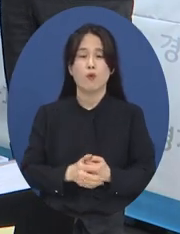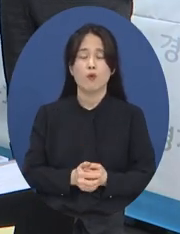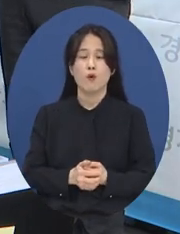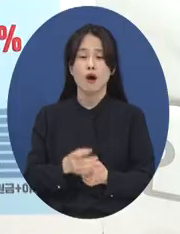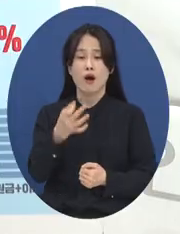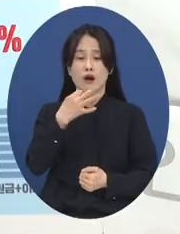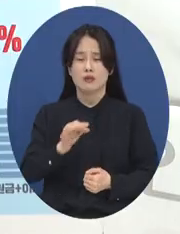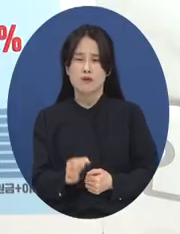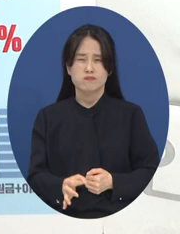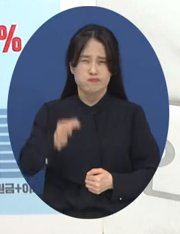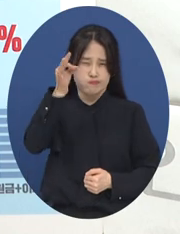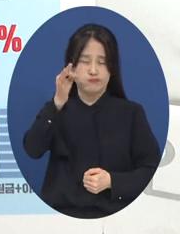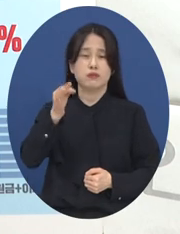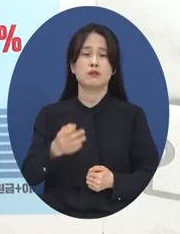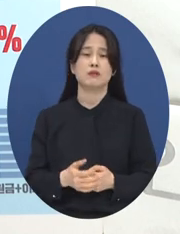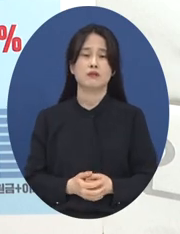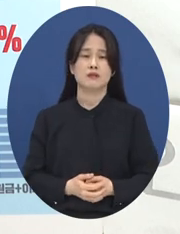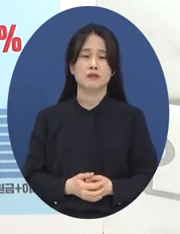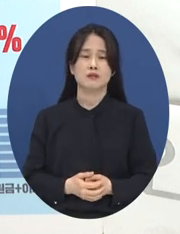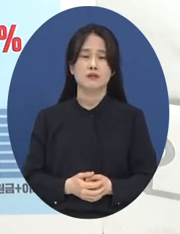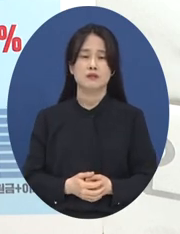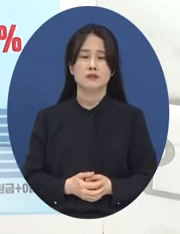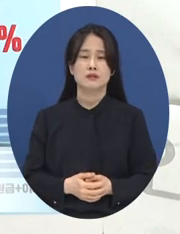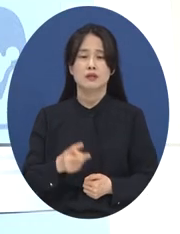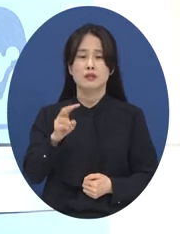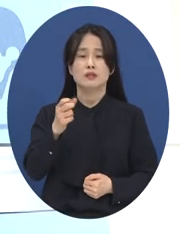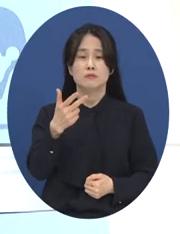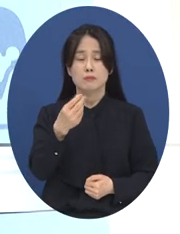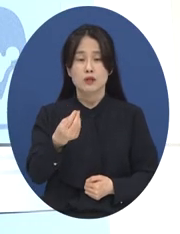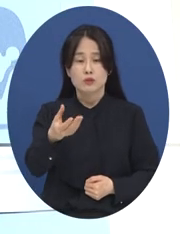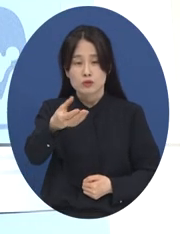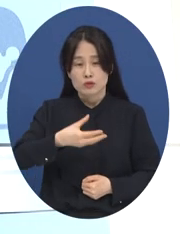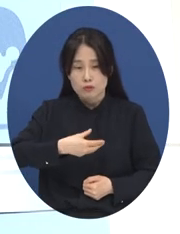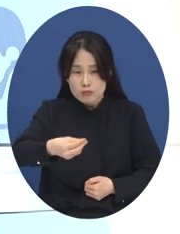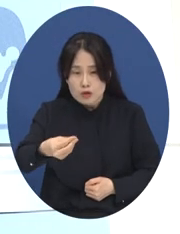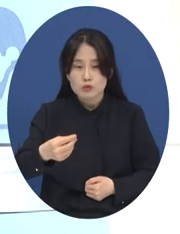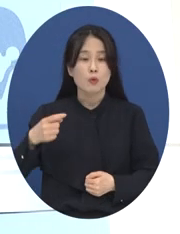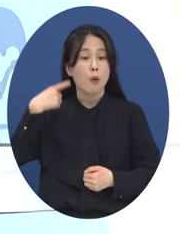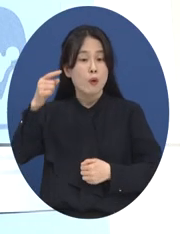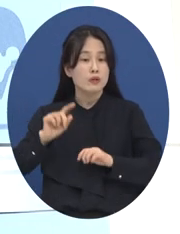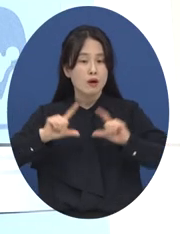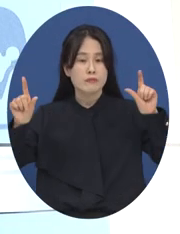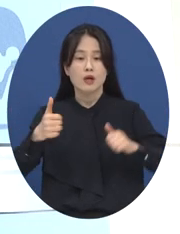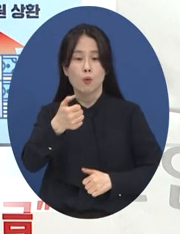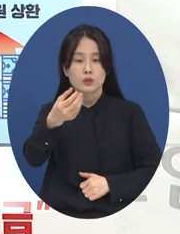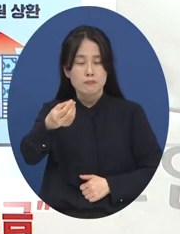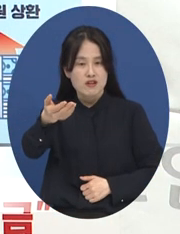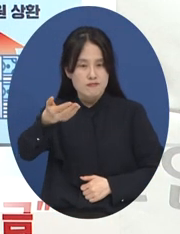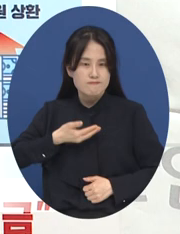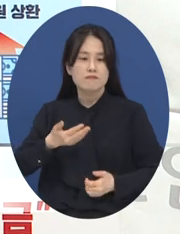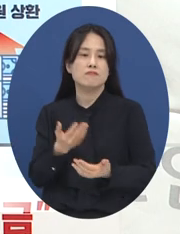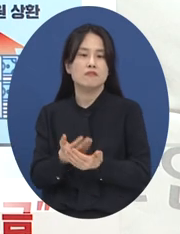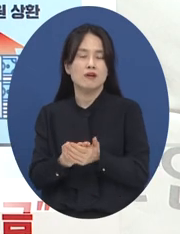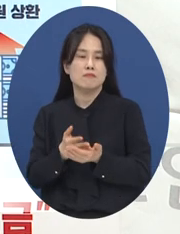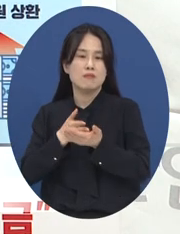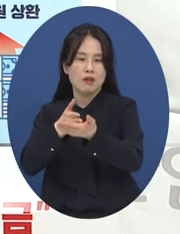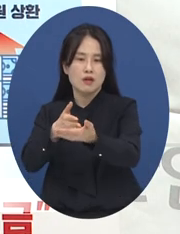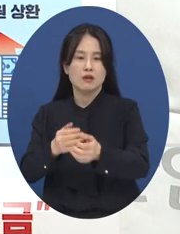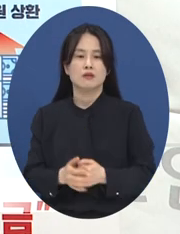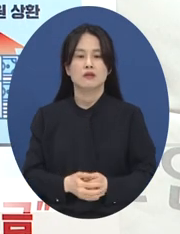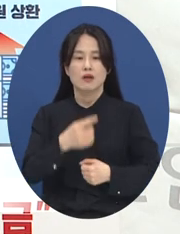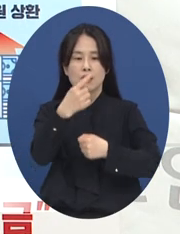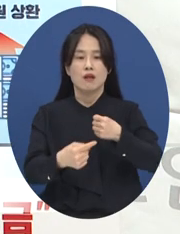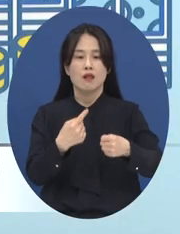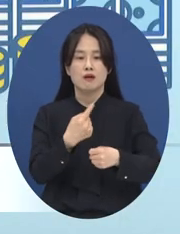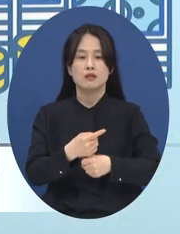훌쩍 넘긴 살인적인 이자율입니다. 27만 원을 대출해주고 바로 다음 날 50만 원을 받아내기도 했는데 연 이자율로